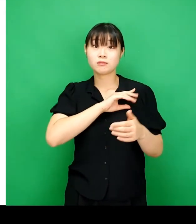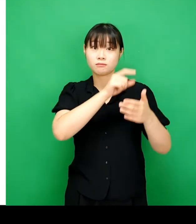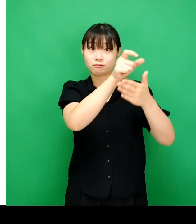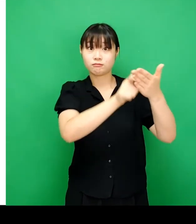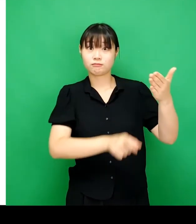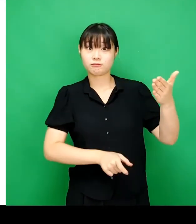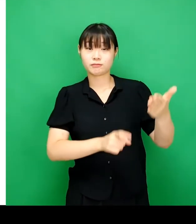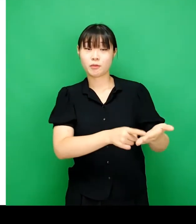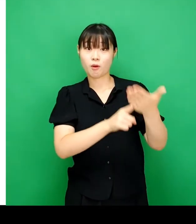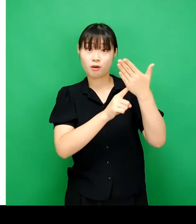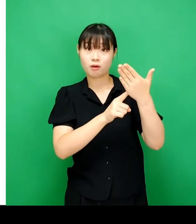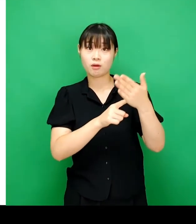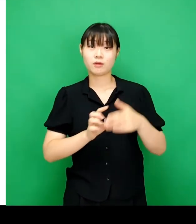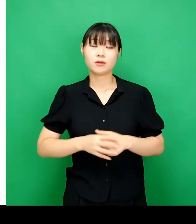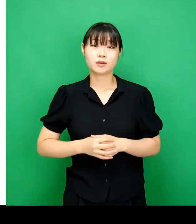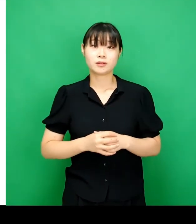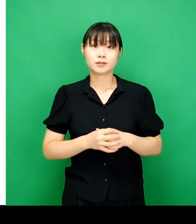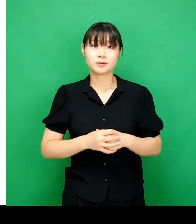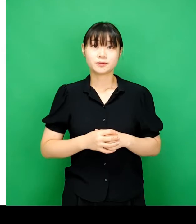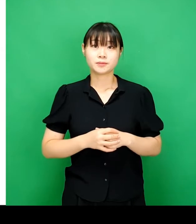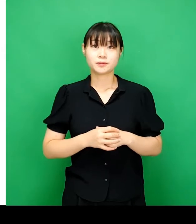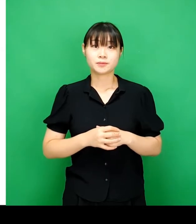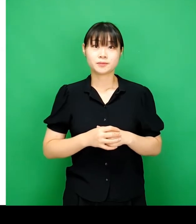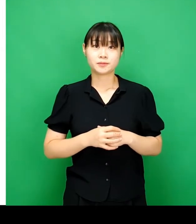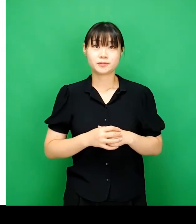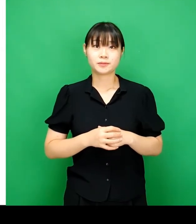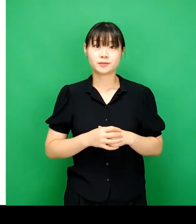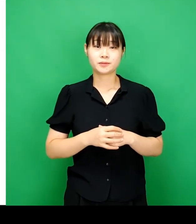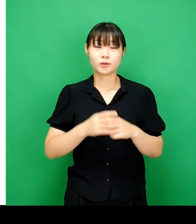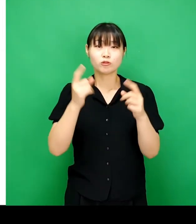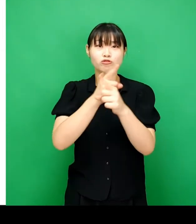의원의 정보가 페이지에 나옵니다.